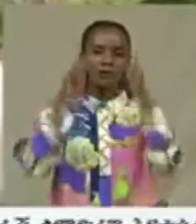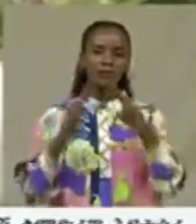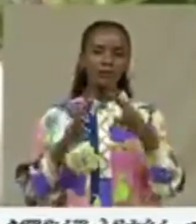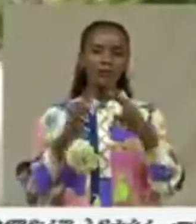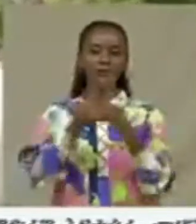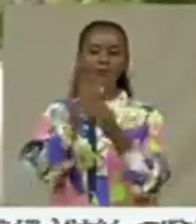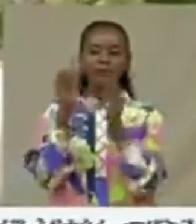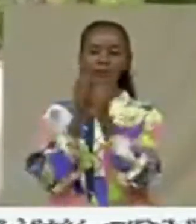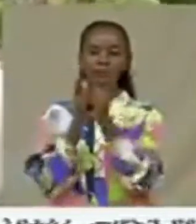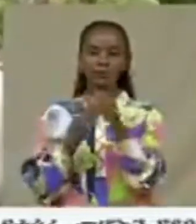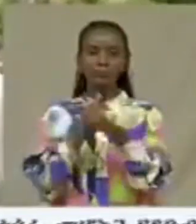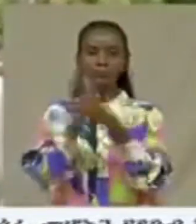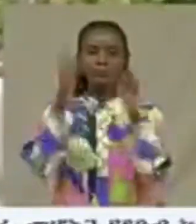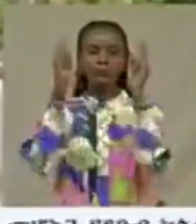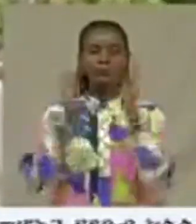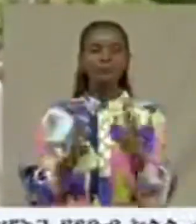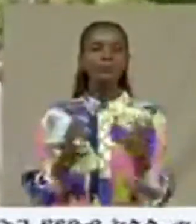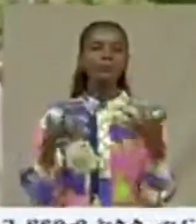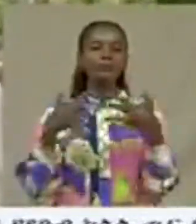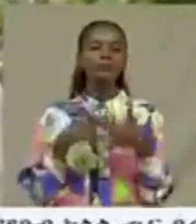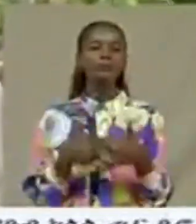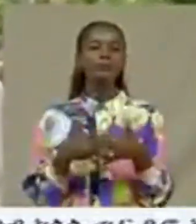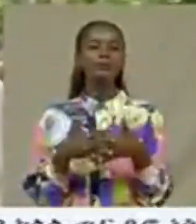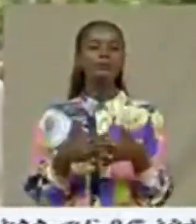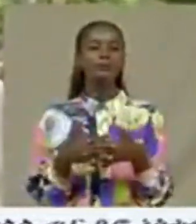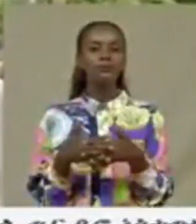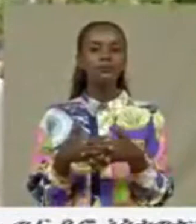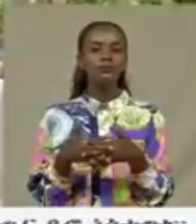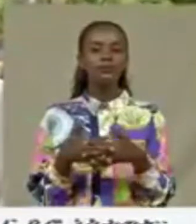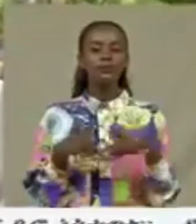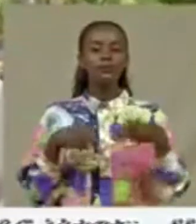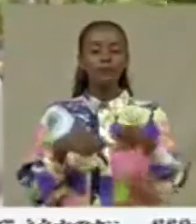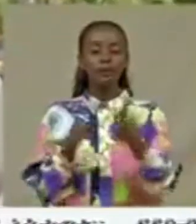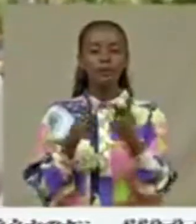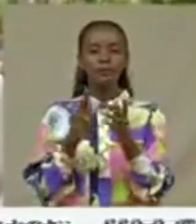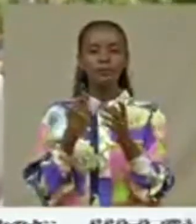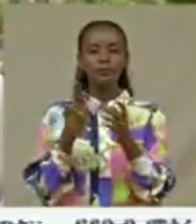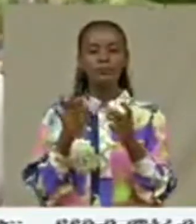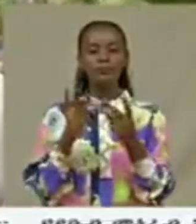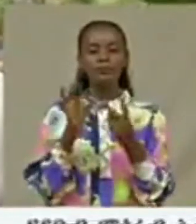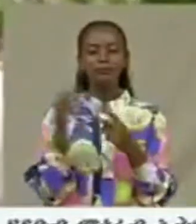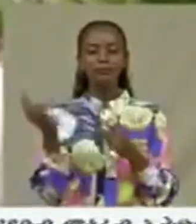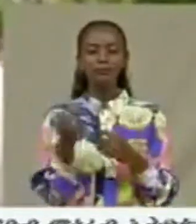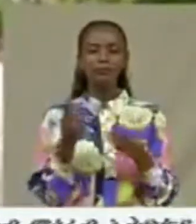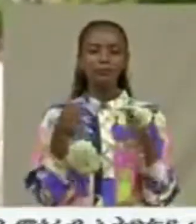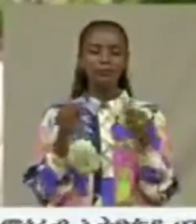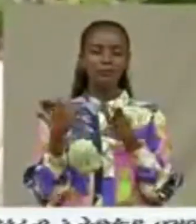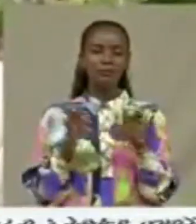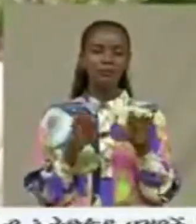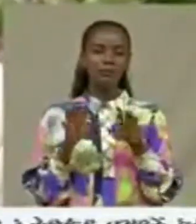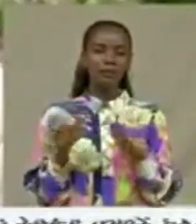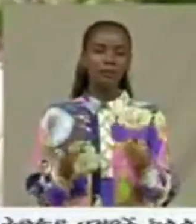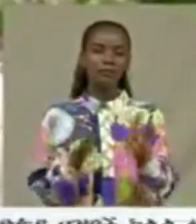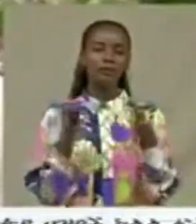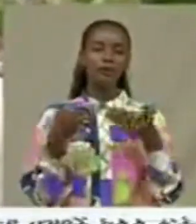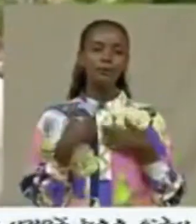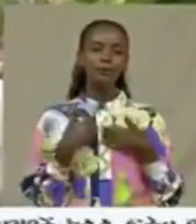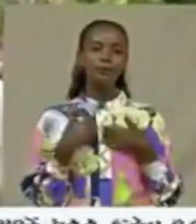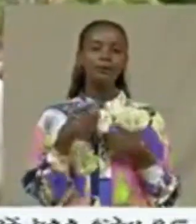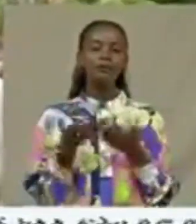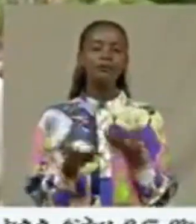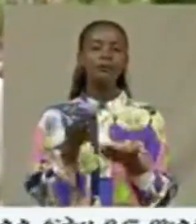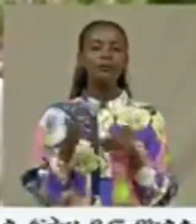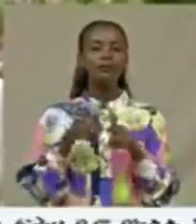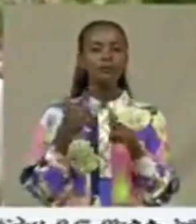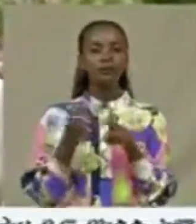ከክልሉ ጋርም አልፎ እስከ ፌዴራል ድረስ በመገናኘት የአርሶ አደር ምርጥ ዘሮችን ለማቅረብ ጥረት ያደረገባቸው መንገዶች አሉ። ከዚህ አንጻር